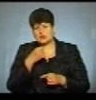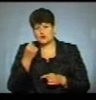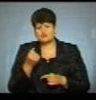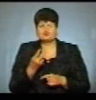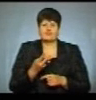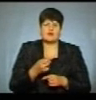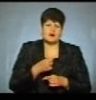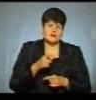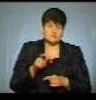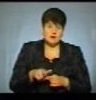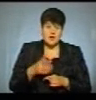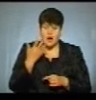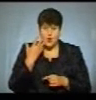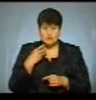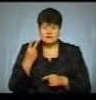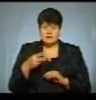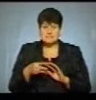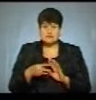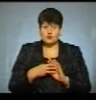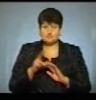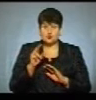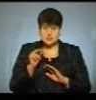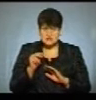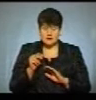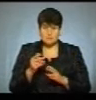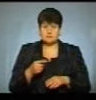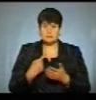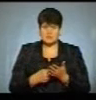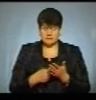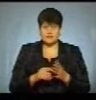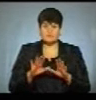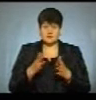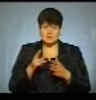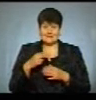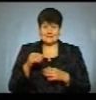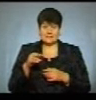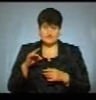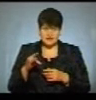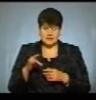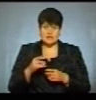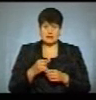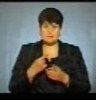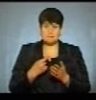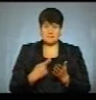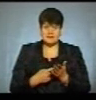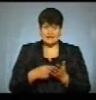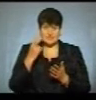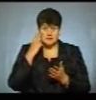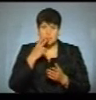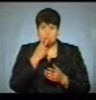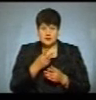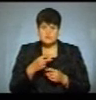два. Але коли вже 28 числа діагностували випадок дифтерії, який лабораторно підтвердив Київ, ми бачили на другий